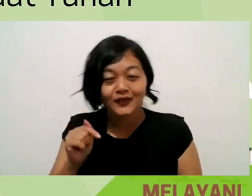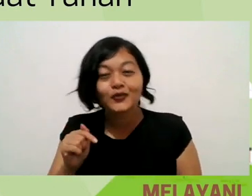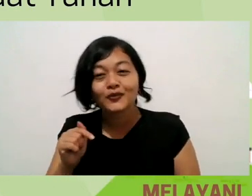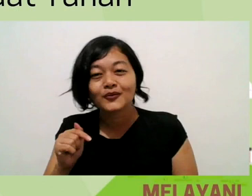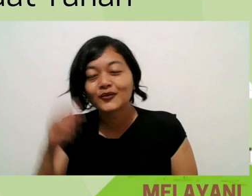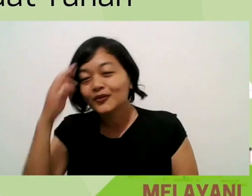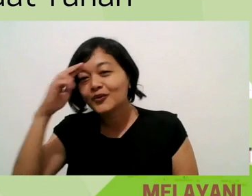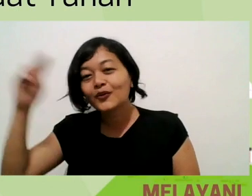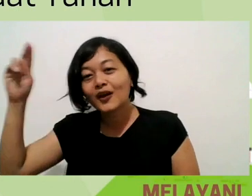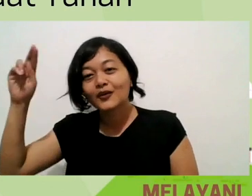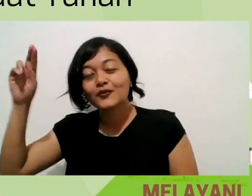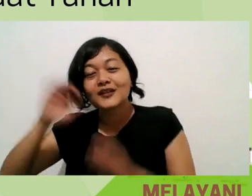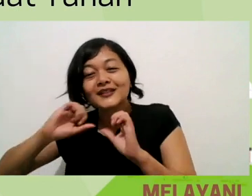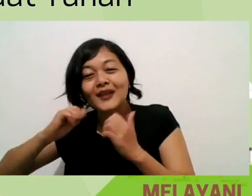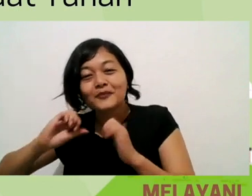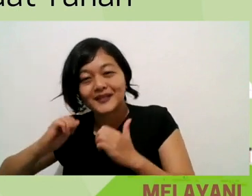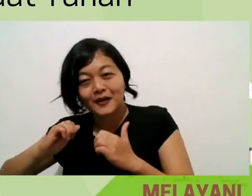cobalah bermimpi lebih besar lagi.